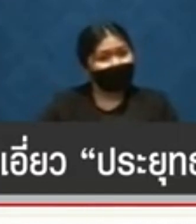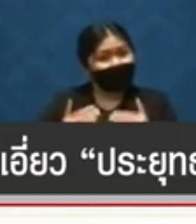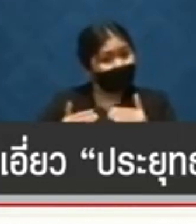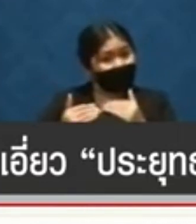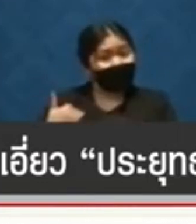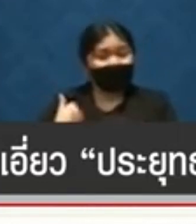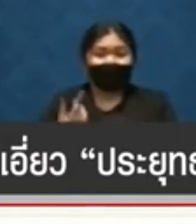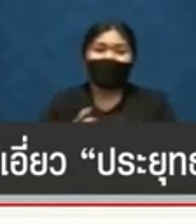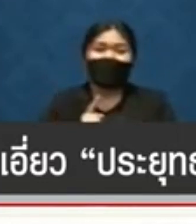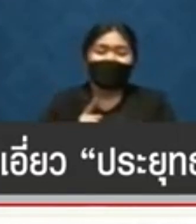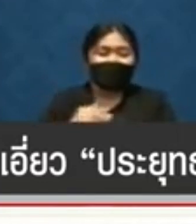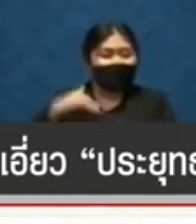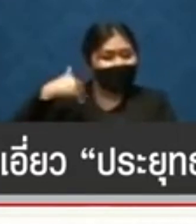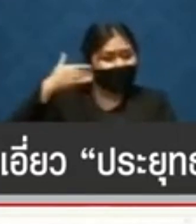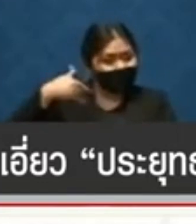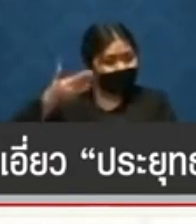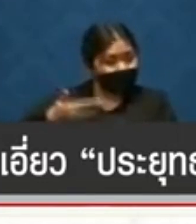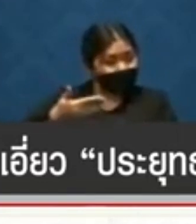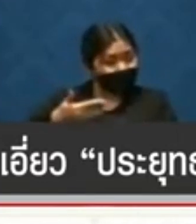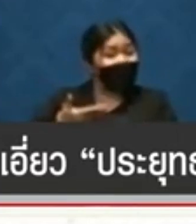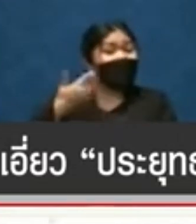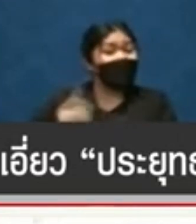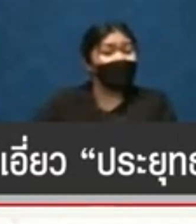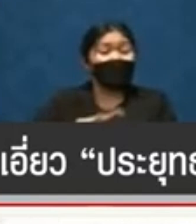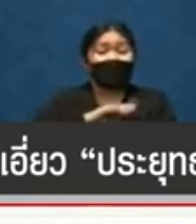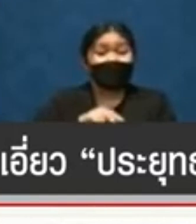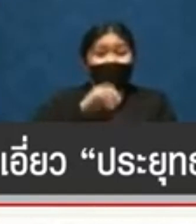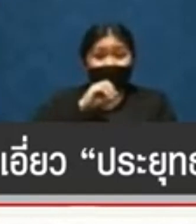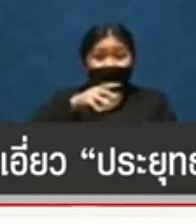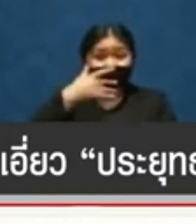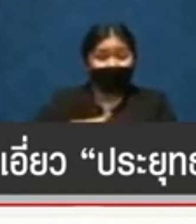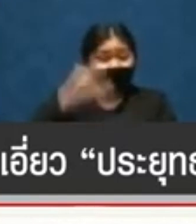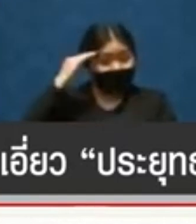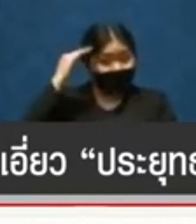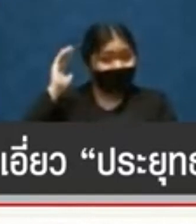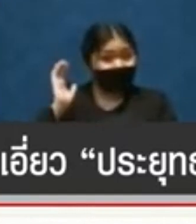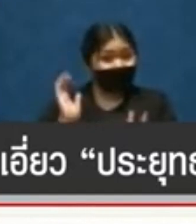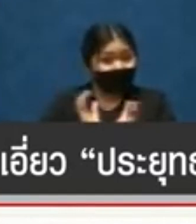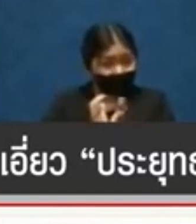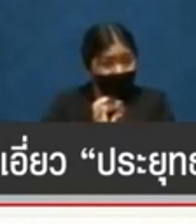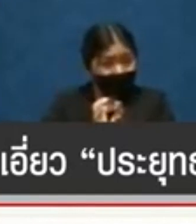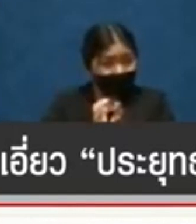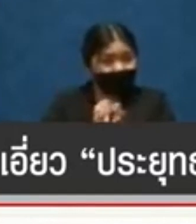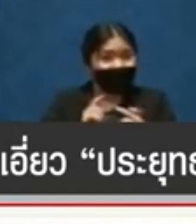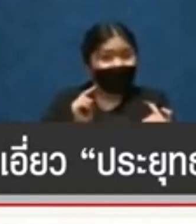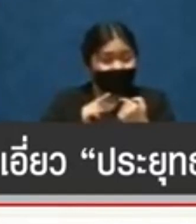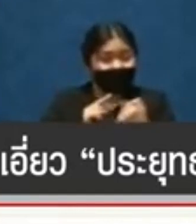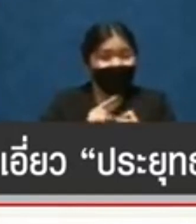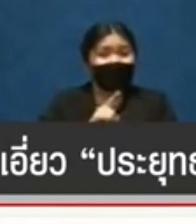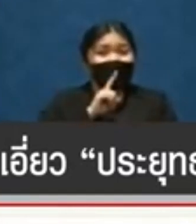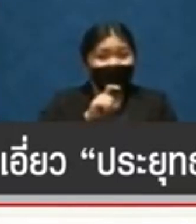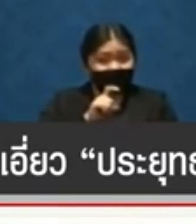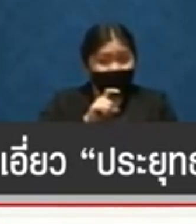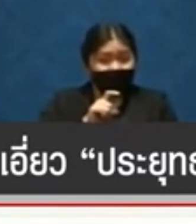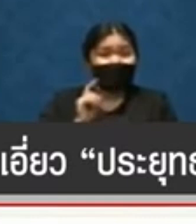สร้างโรงแรมหรือบ่อนในท่าขี้เหล็กรายได้6%เข้ากองทัพเมียนมาร์เมื่อตำรวจไปค้นทรัพย์สินทุนมีรัฐในไทย